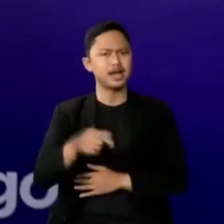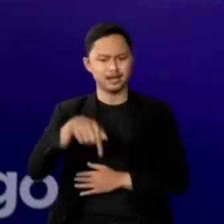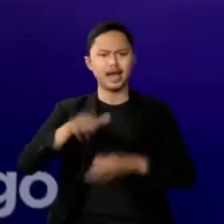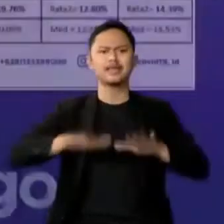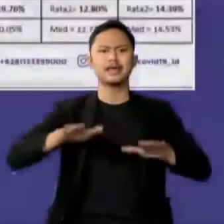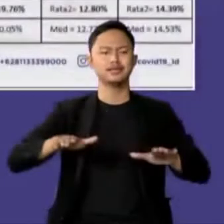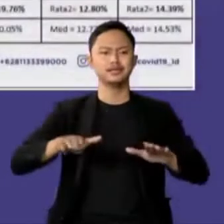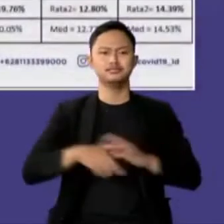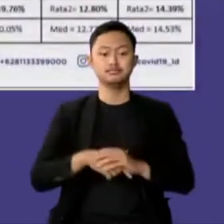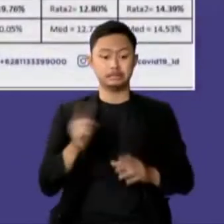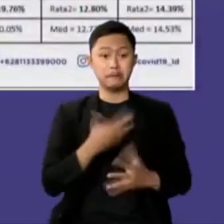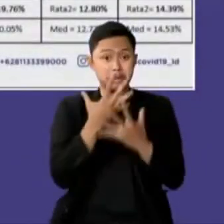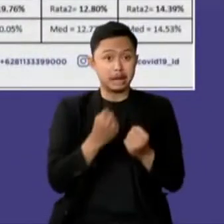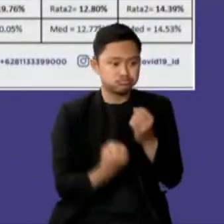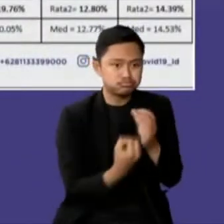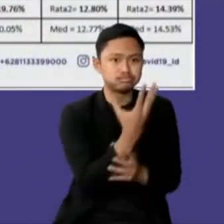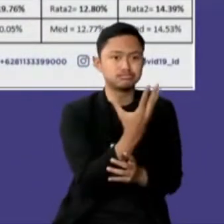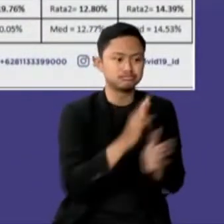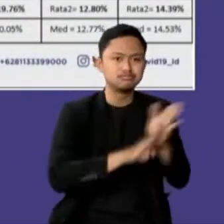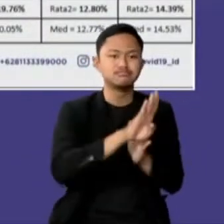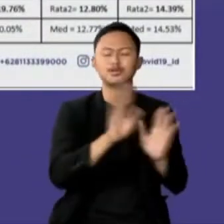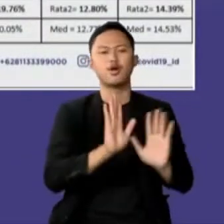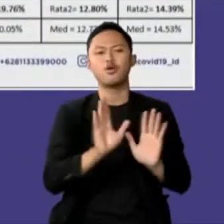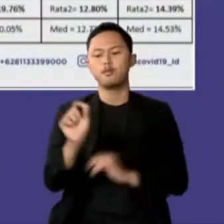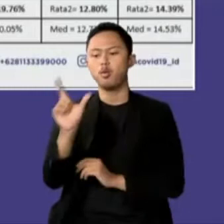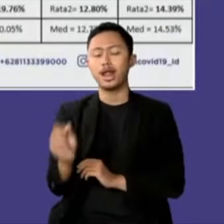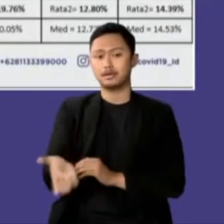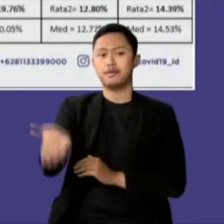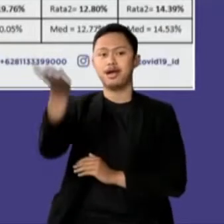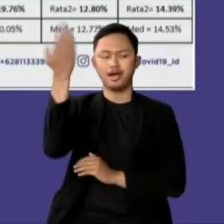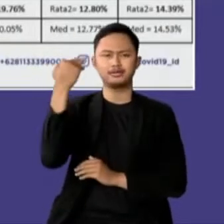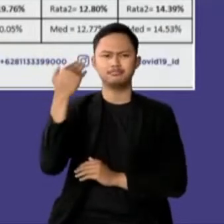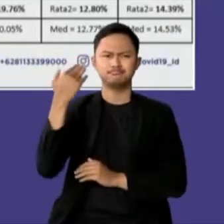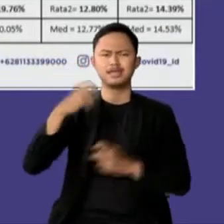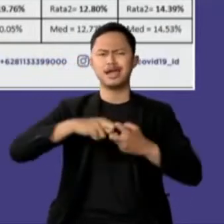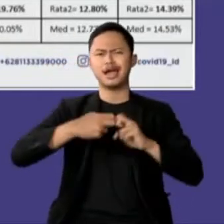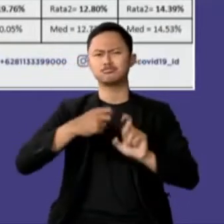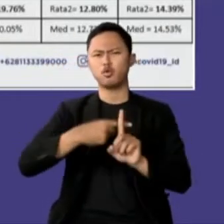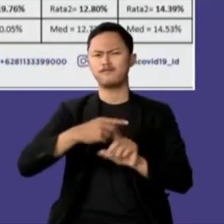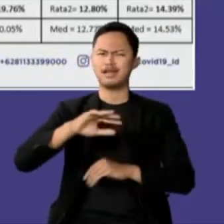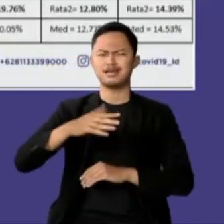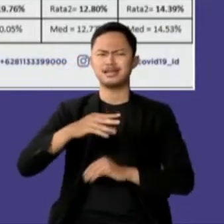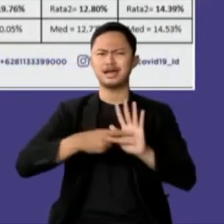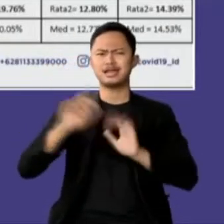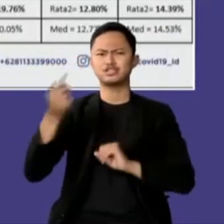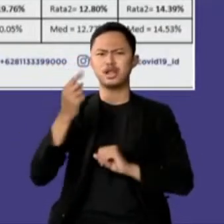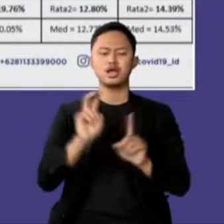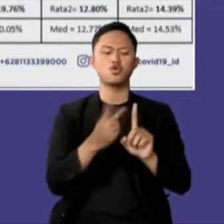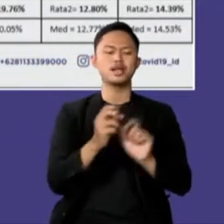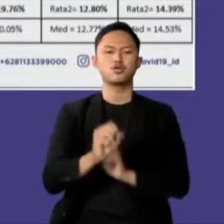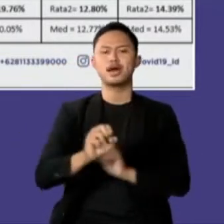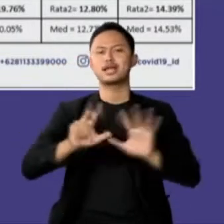perkembangan yang diharapkan dan pada bulan lalu itu rata-rata kasus aktif di tingkat nasional tuh 12,8